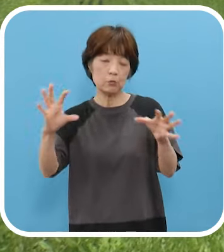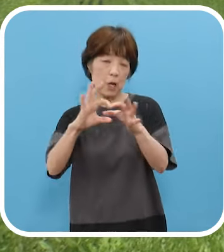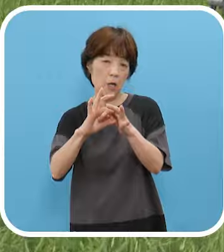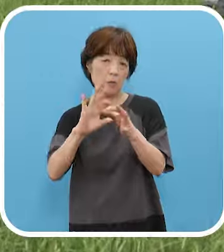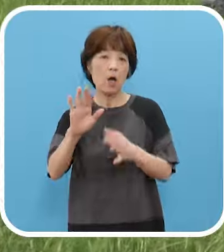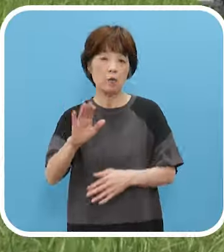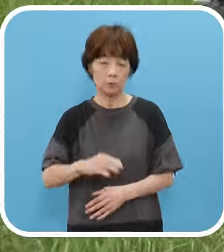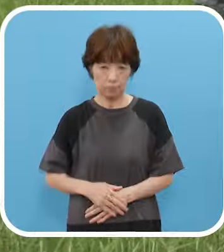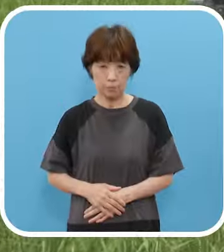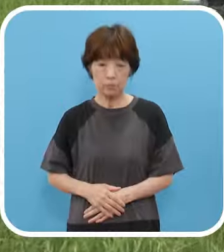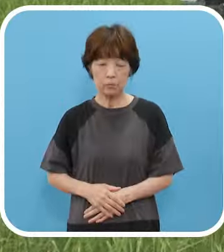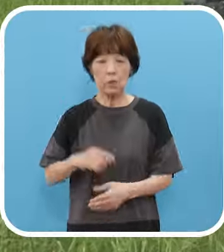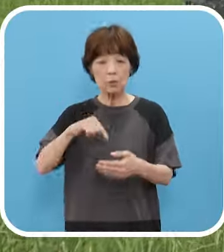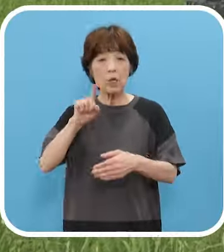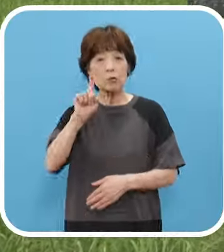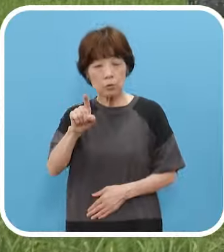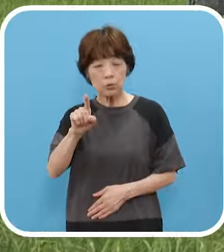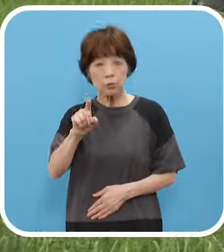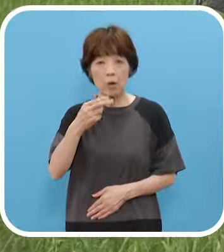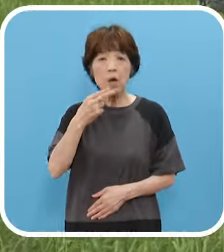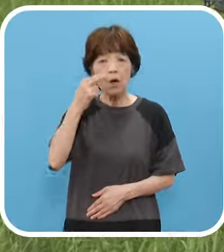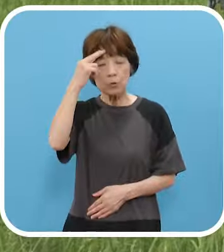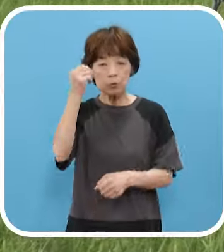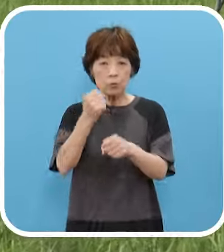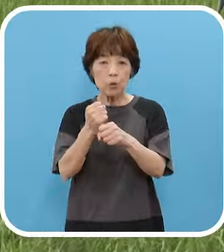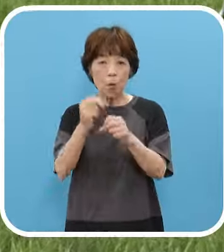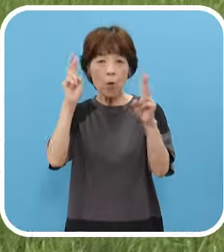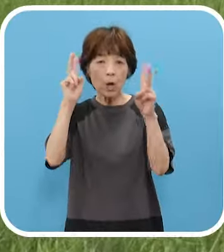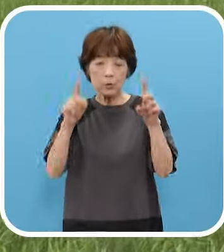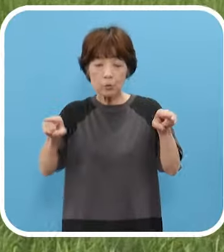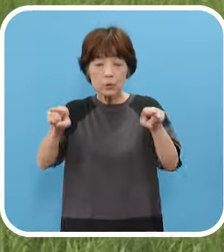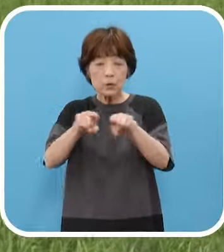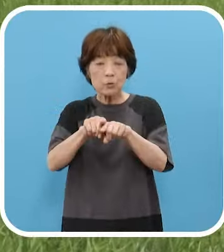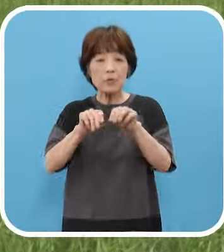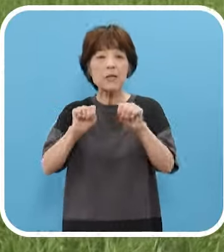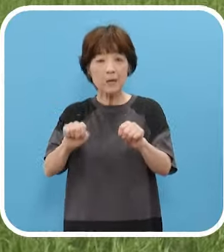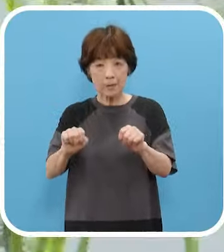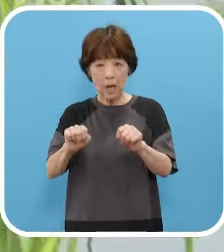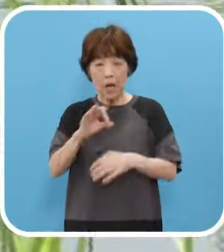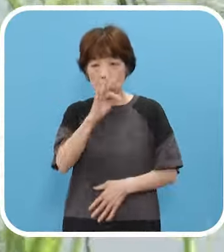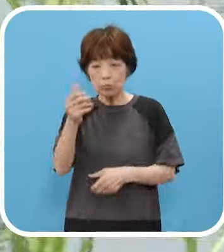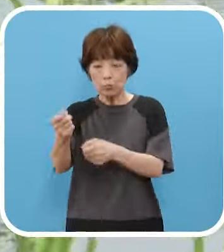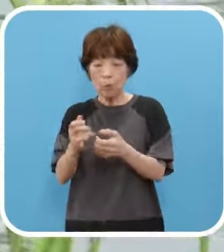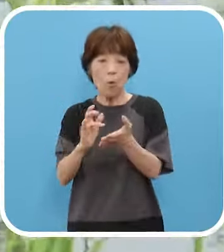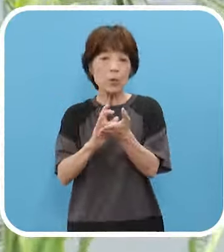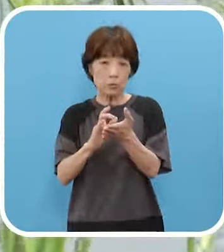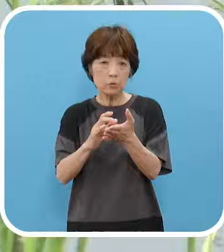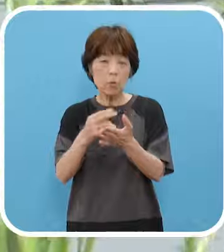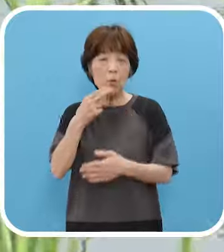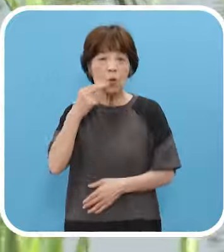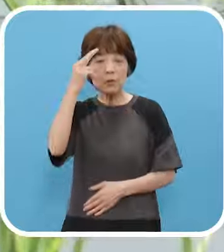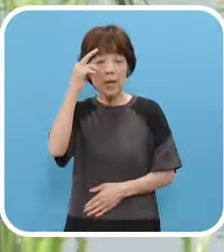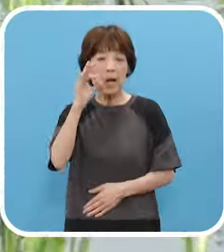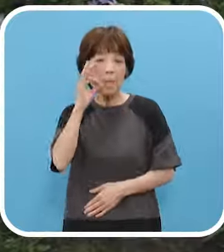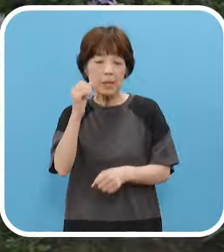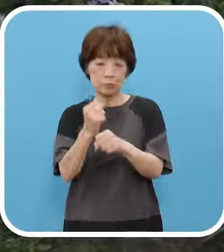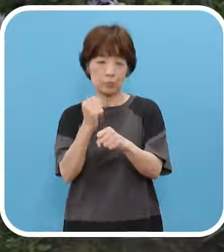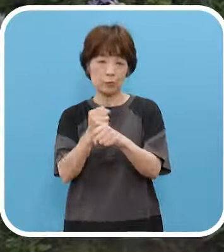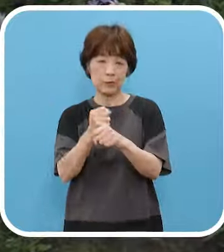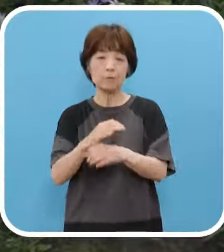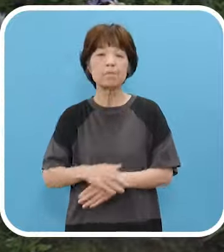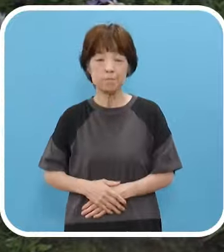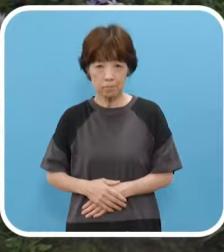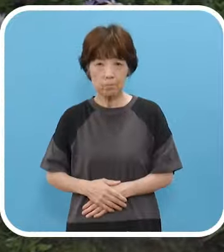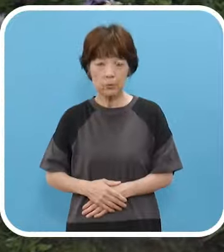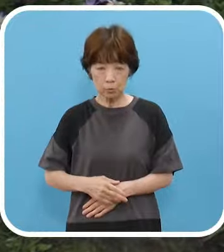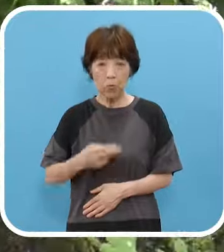も。その一つが、酒造会社と協力して行ってきた無農薬の酒米作り。 やはり